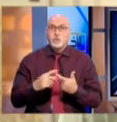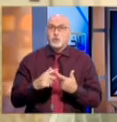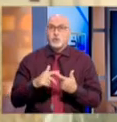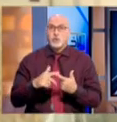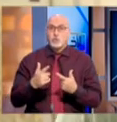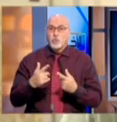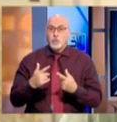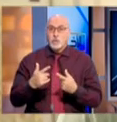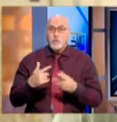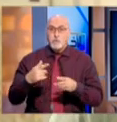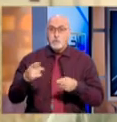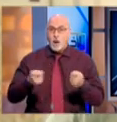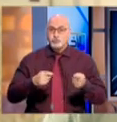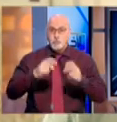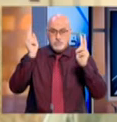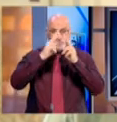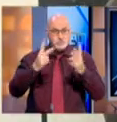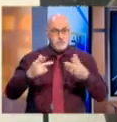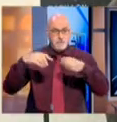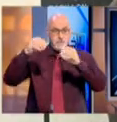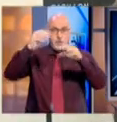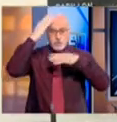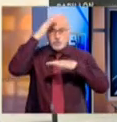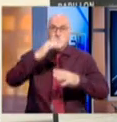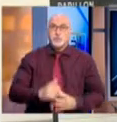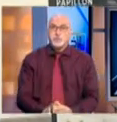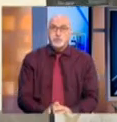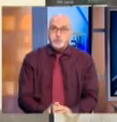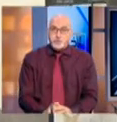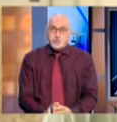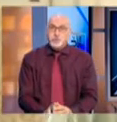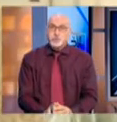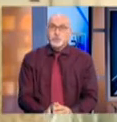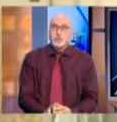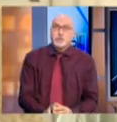نخرجوا للسوق العالمية بدعم من عند الدولة. داروا تسهيلات كبيرة